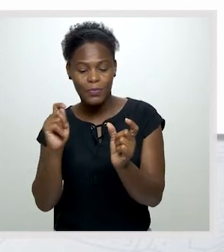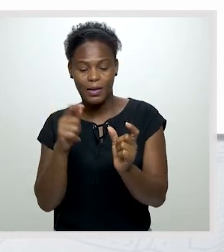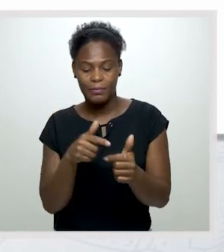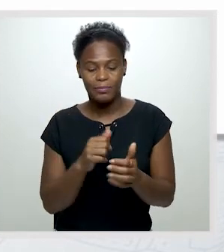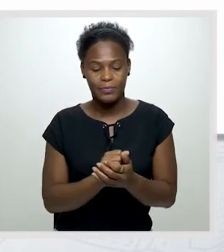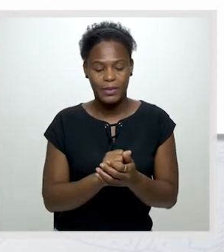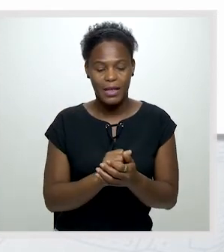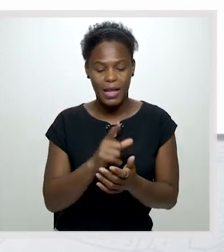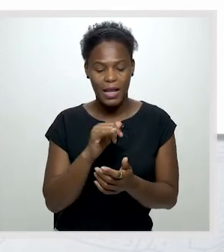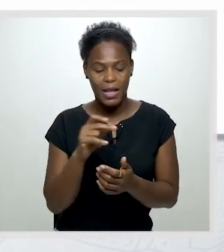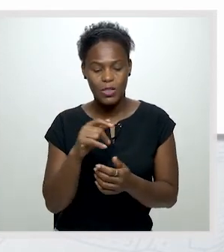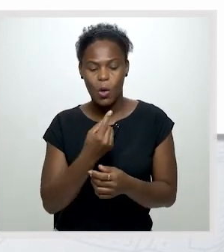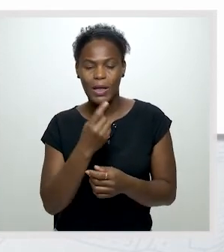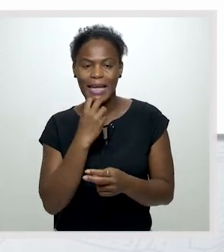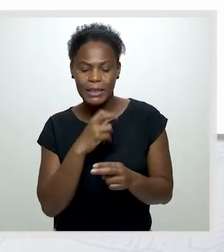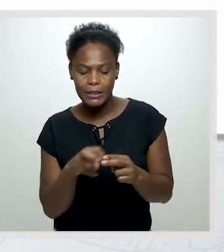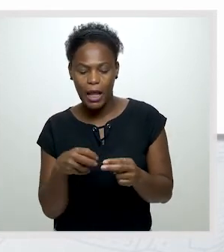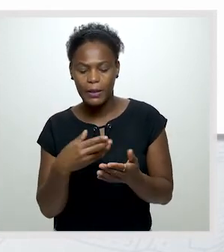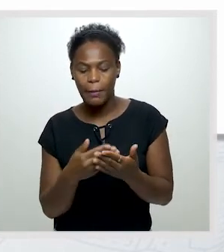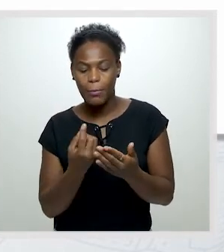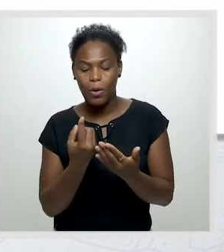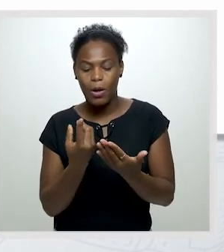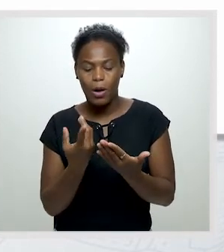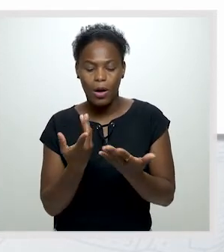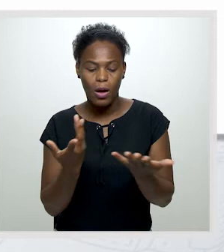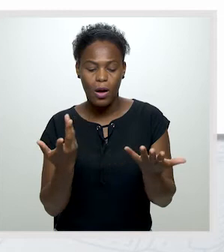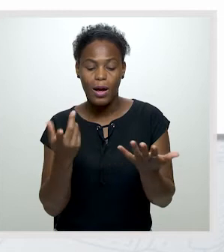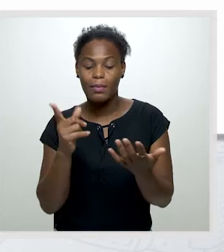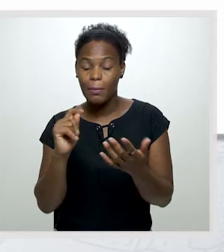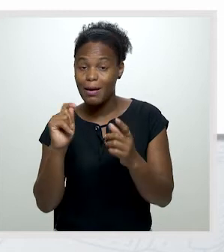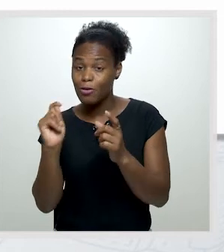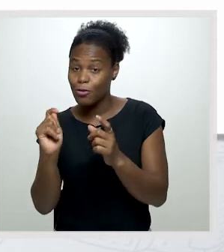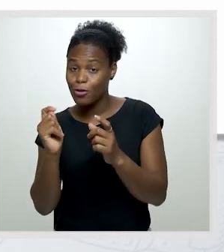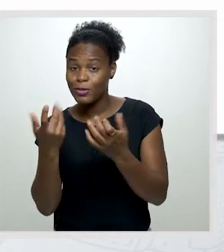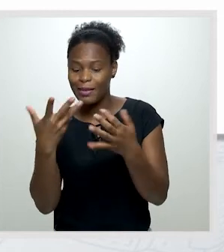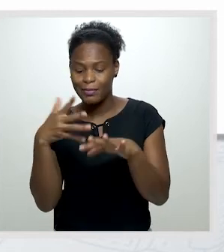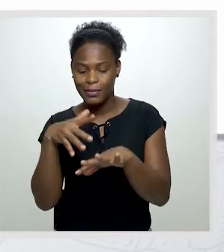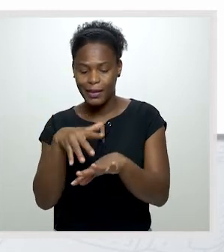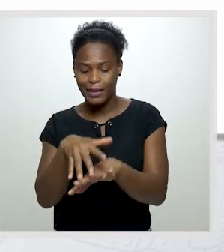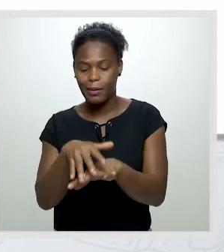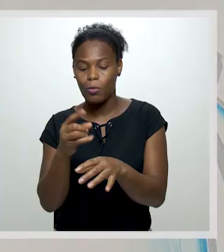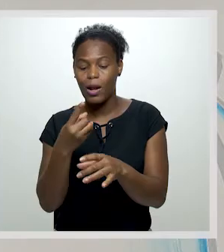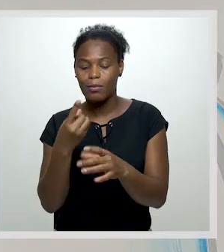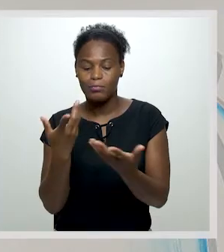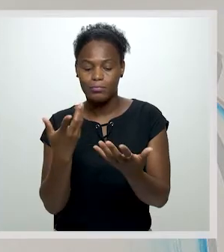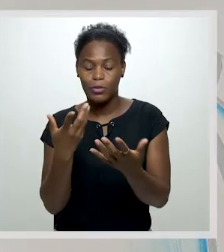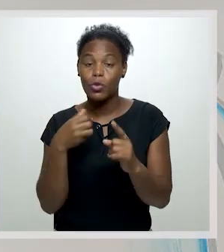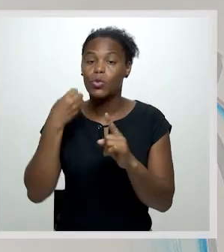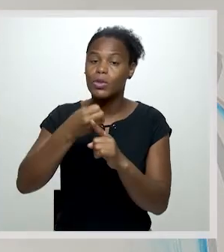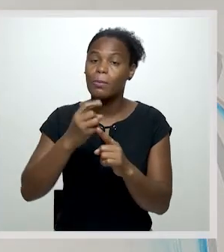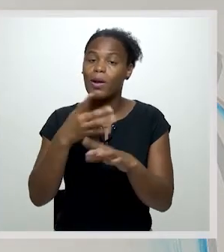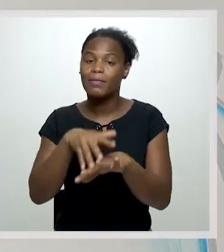à lutter pour l'intégration. Terminaison E. Alors, qu'est-ce qu'on remarque? Pour cela,